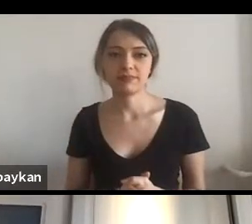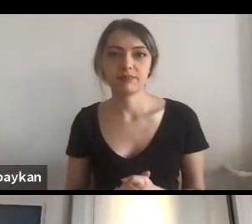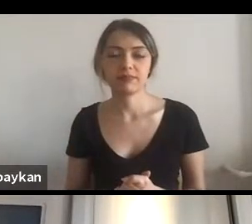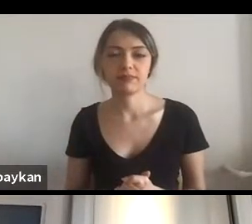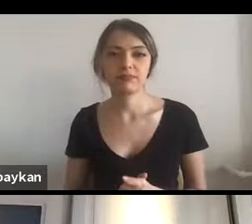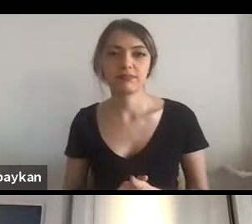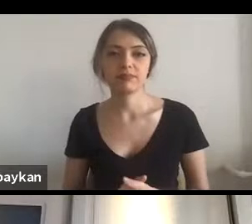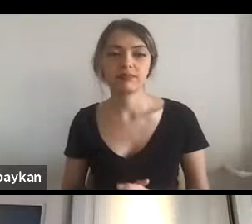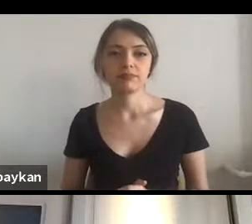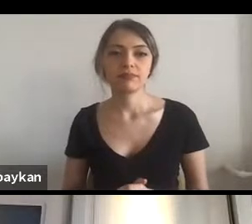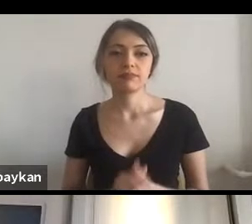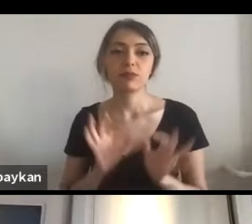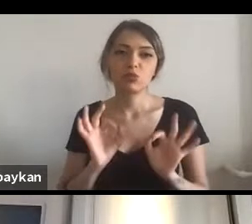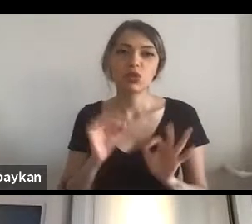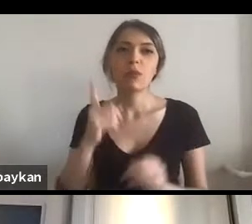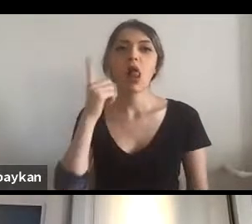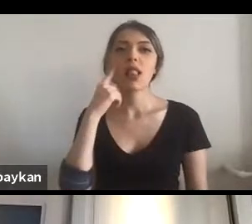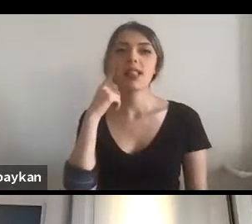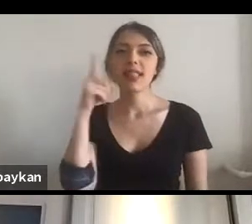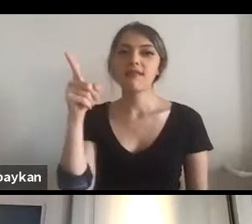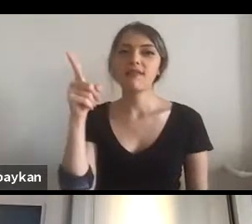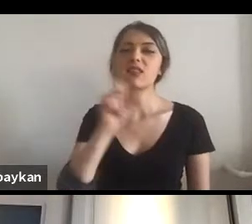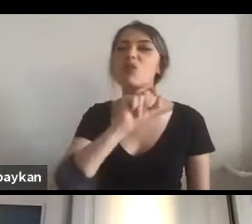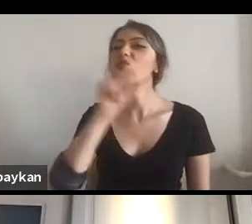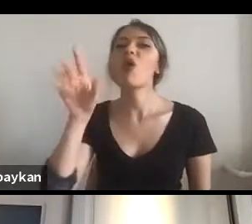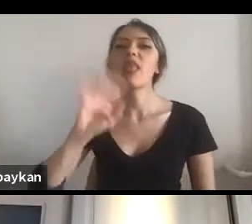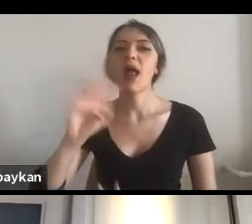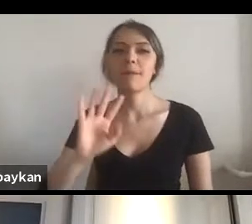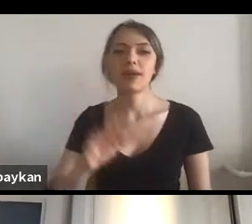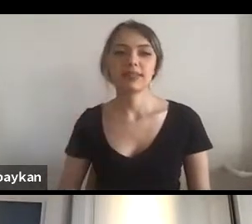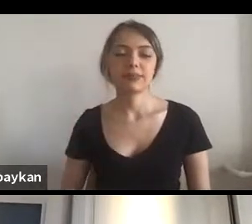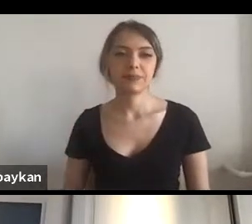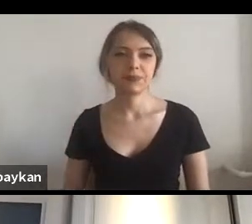olduğu için muhtemelen hükümete de bildirilmeyecektir o şekliyle.